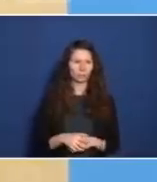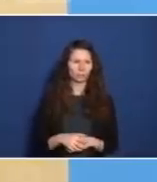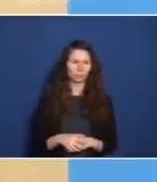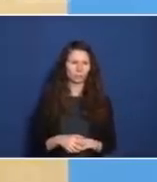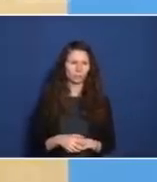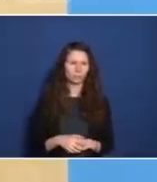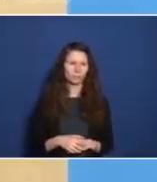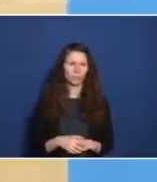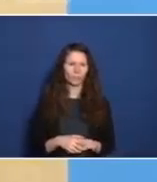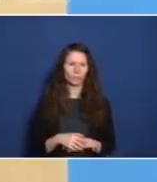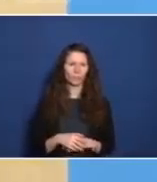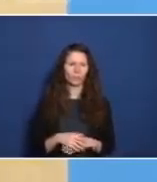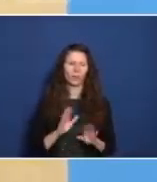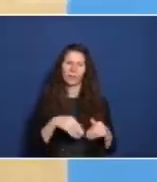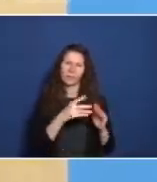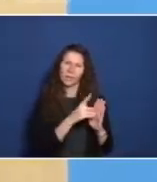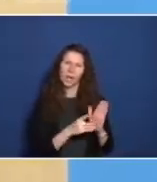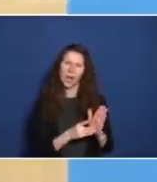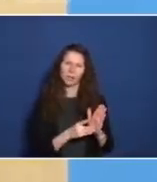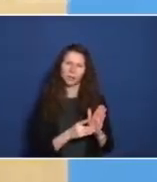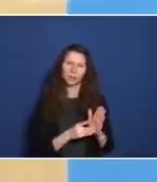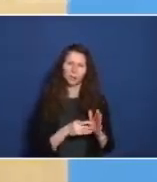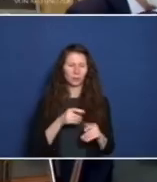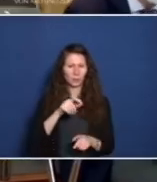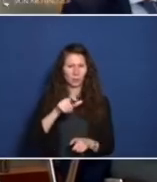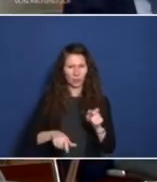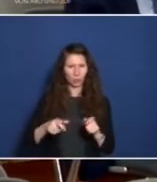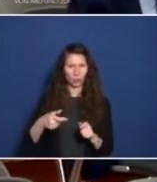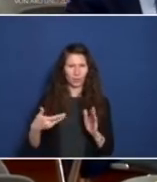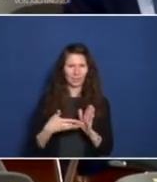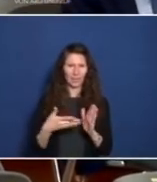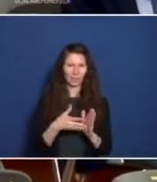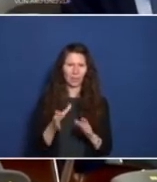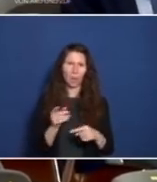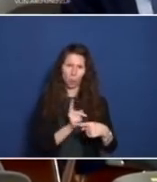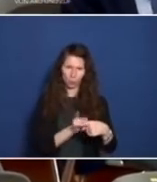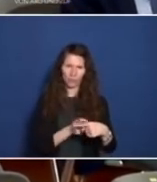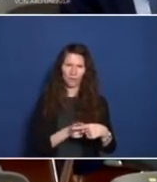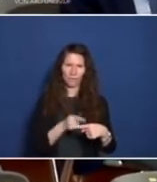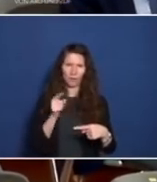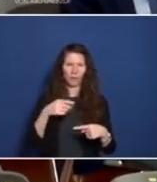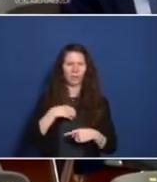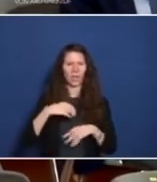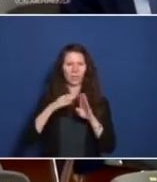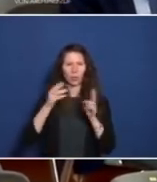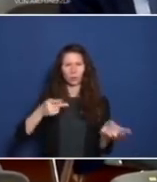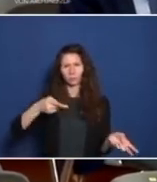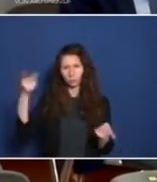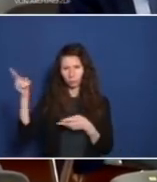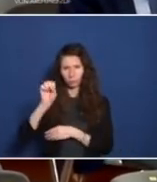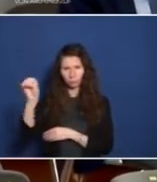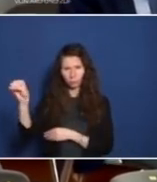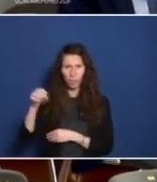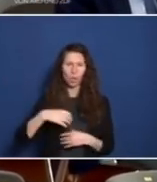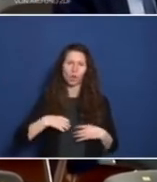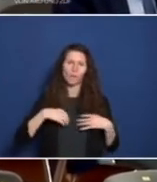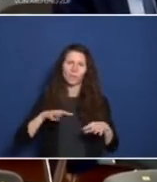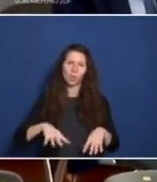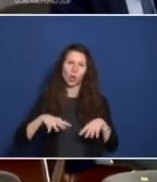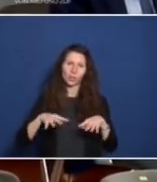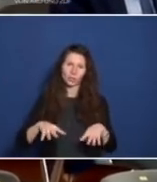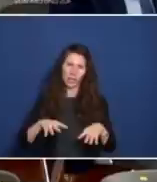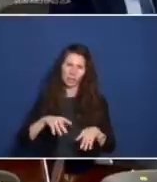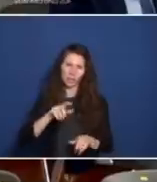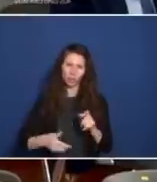wie viel Prozent der positiv Getesteten, der in Krankenhäuser Eingelieferten und der an Covid-19 Verstorbenen geimpft sind?